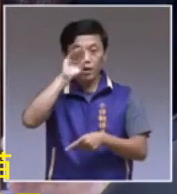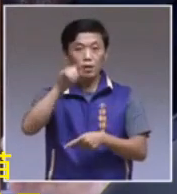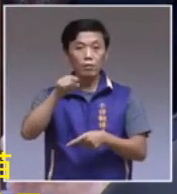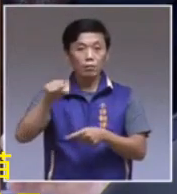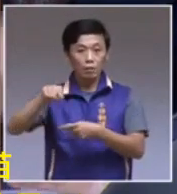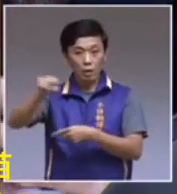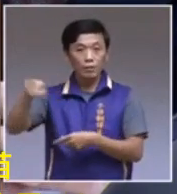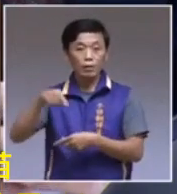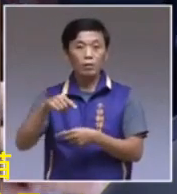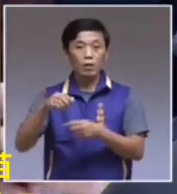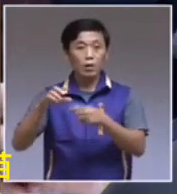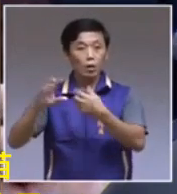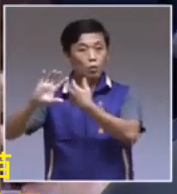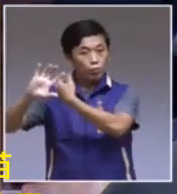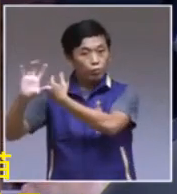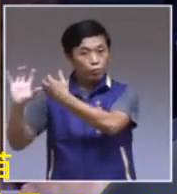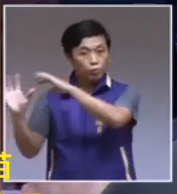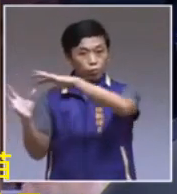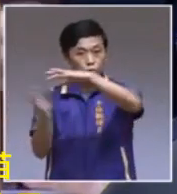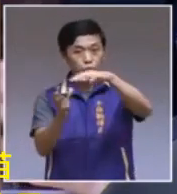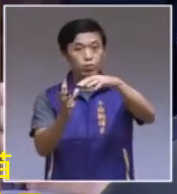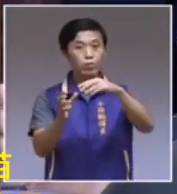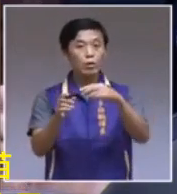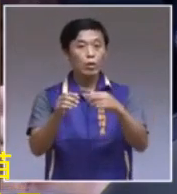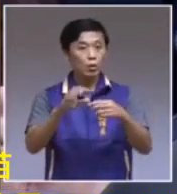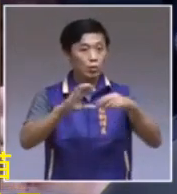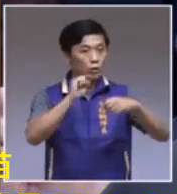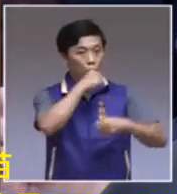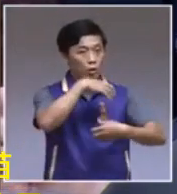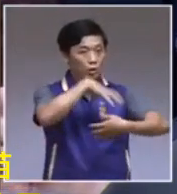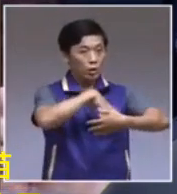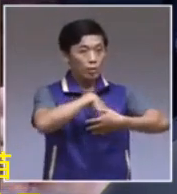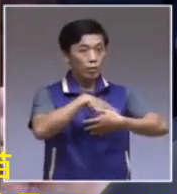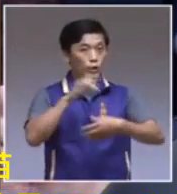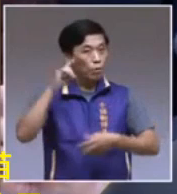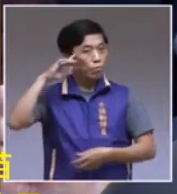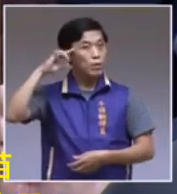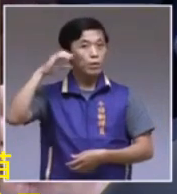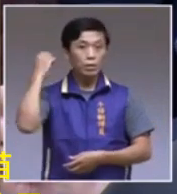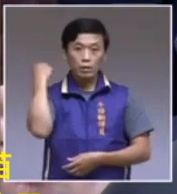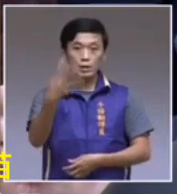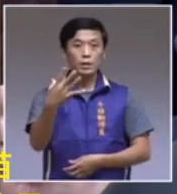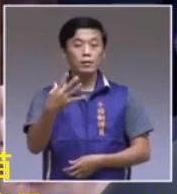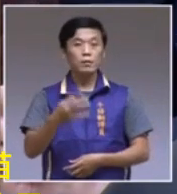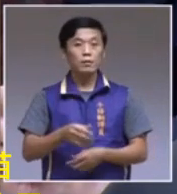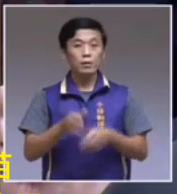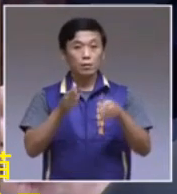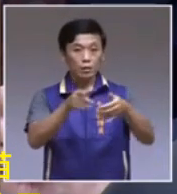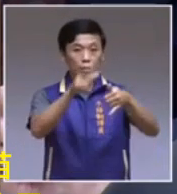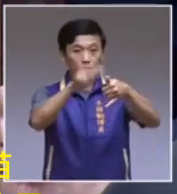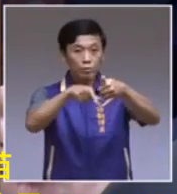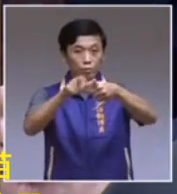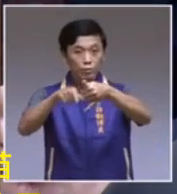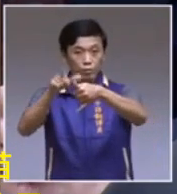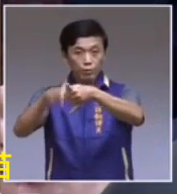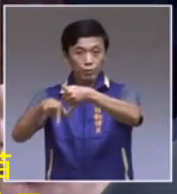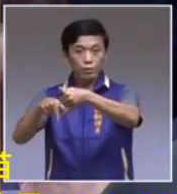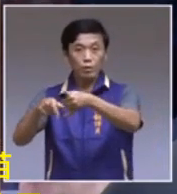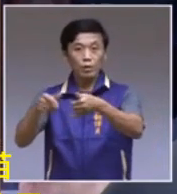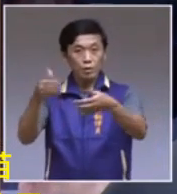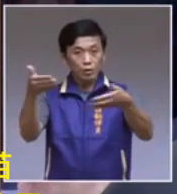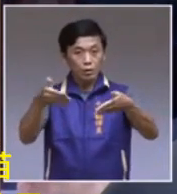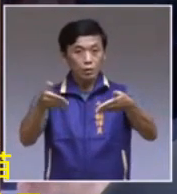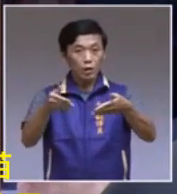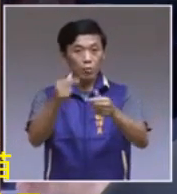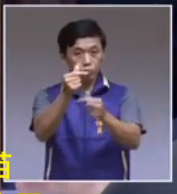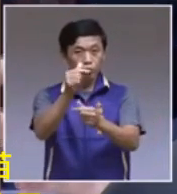国际跟国内有一些新的创新的个人的精准化的治疗，它